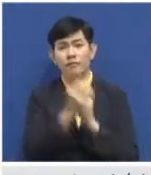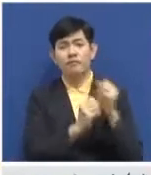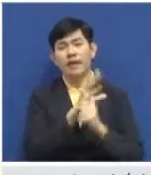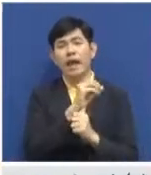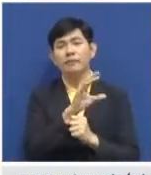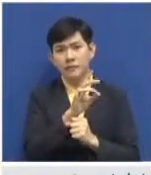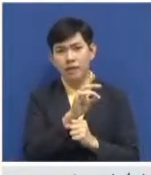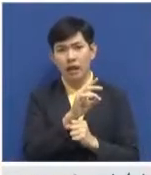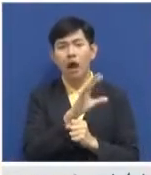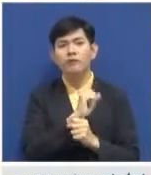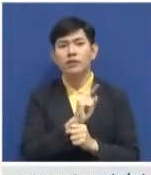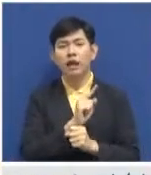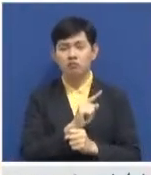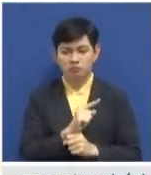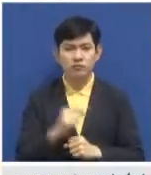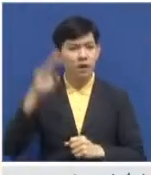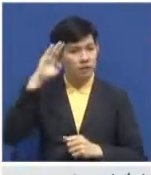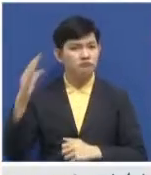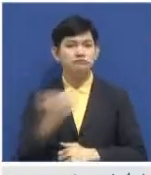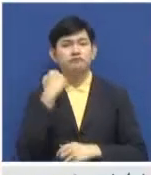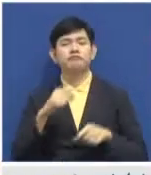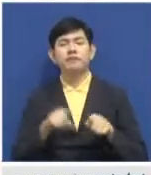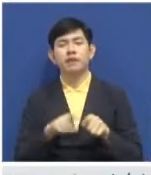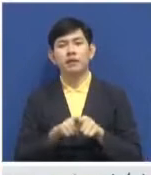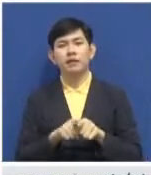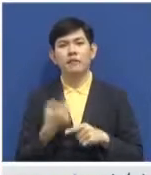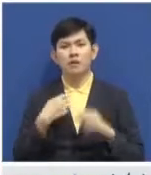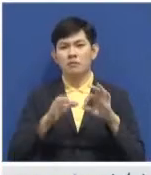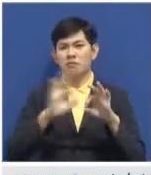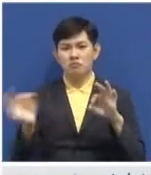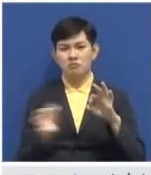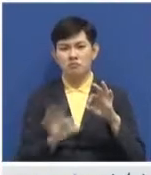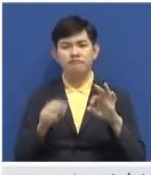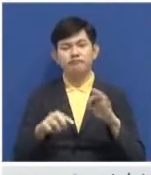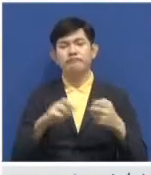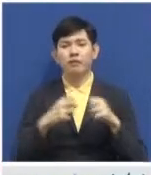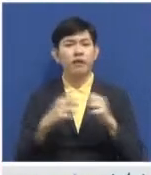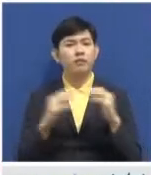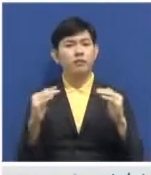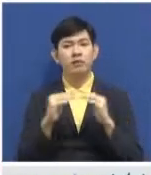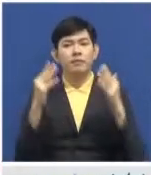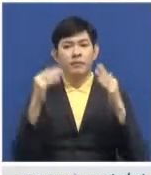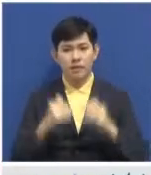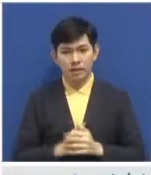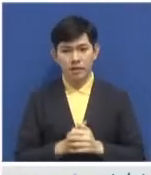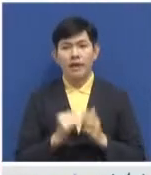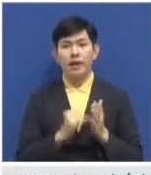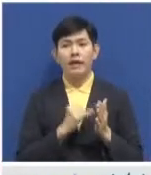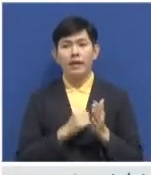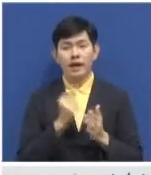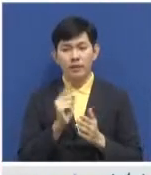ก็เกิดมาจากการรัฐประหารทั้งในตัวเนื้อหาก็มีปัญหาเรื่องความไม่ชอบธรรมในเรื่องประชาธิปไตยเอาให้ง่าย